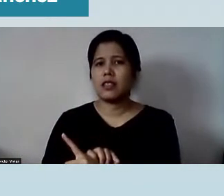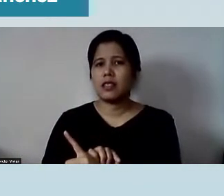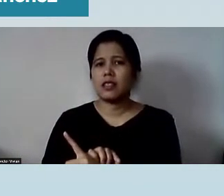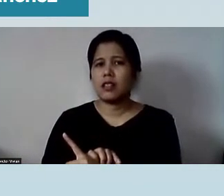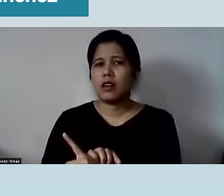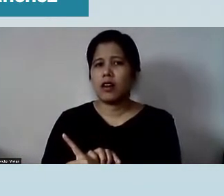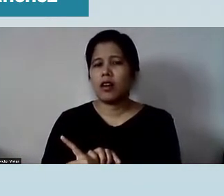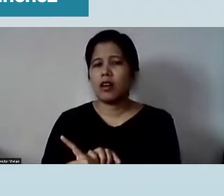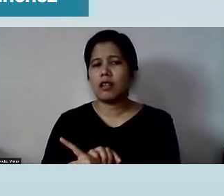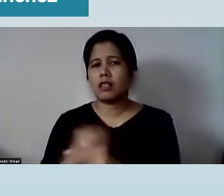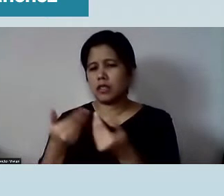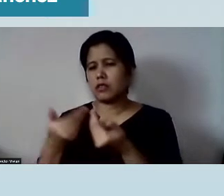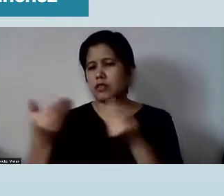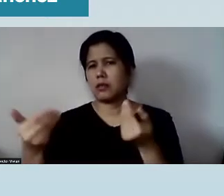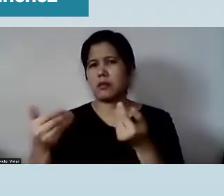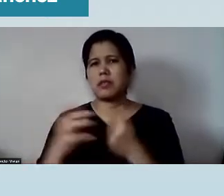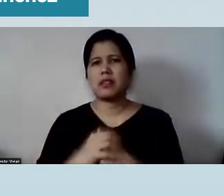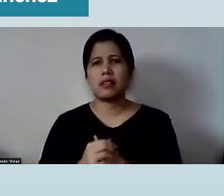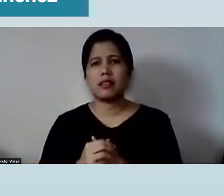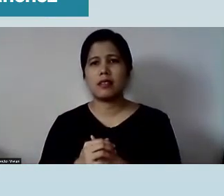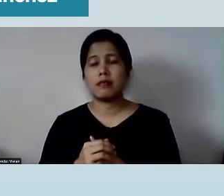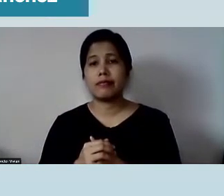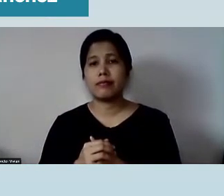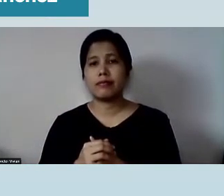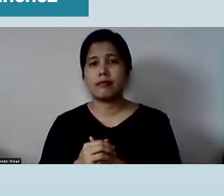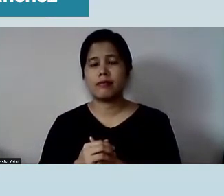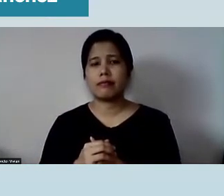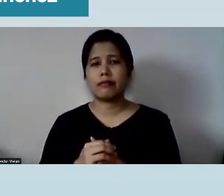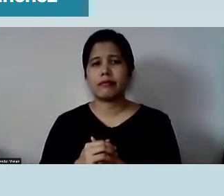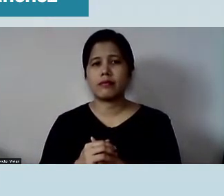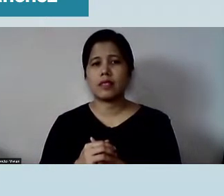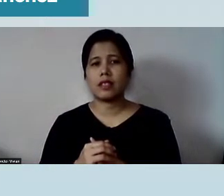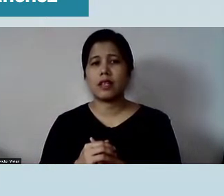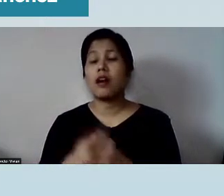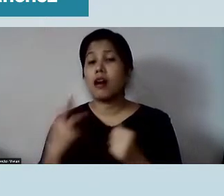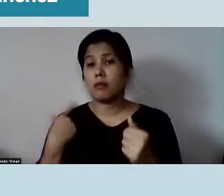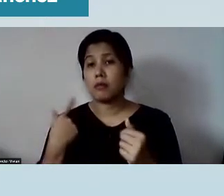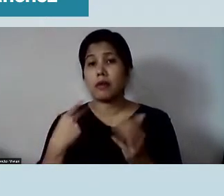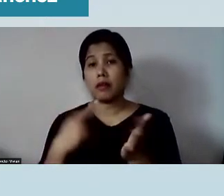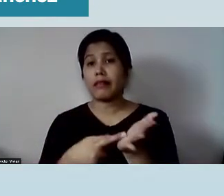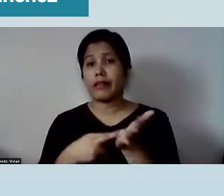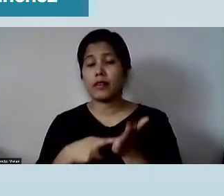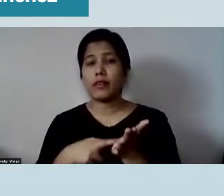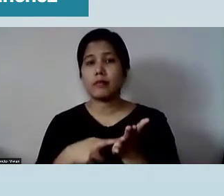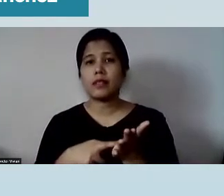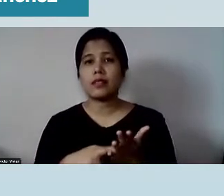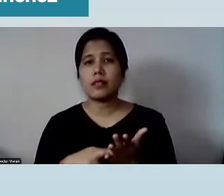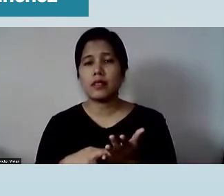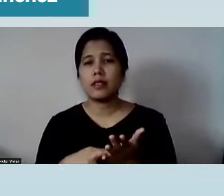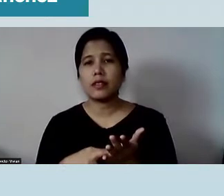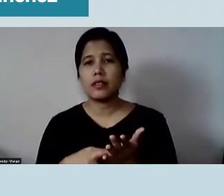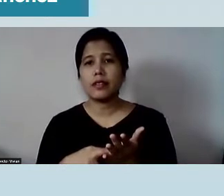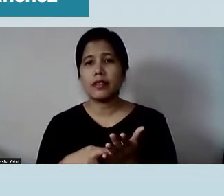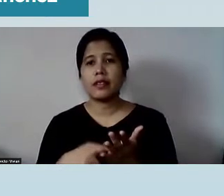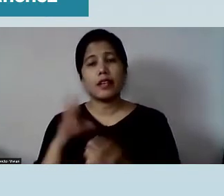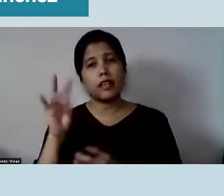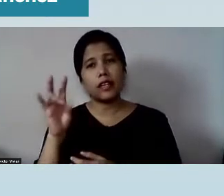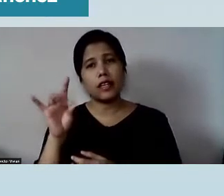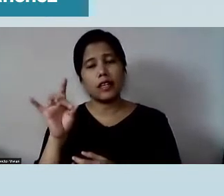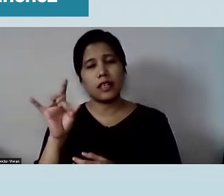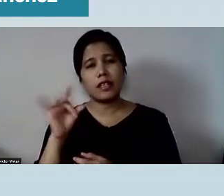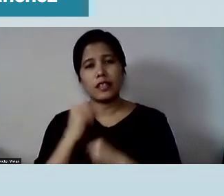discrimination of a person applying. Tapos mayroon pa dyan yung mga requirements na sabi, must be 18 years